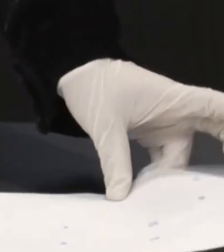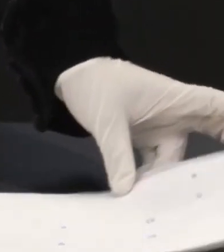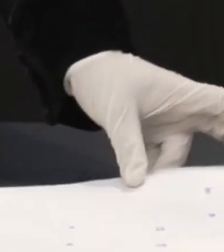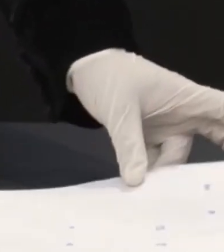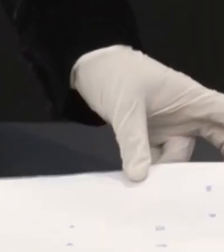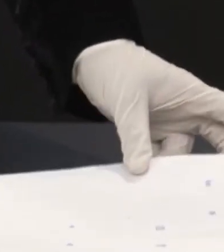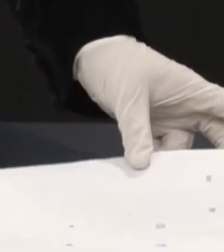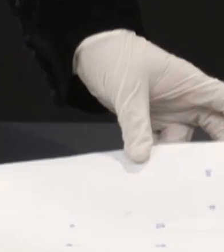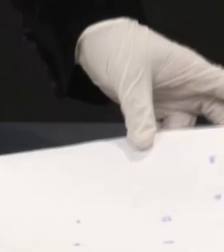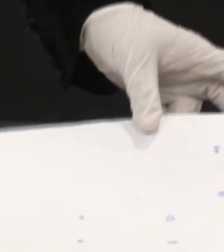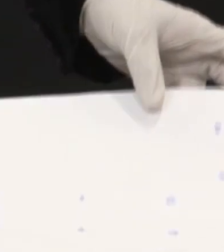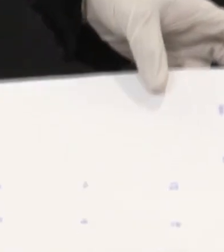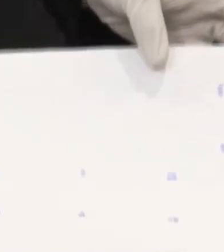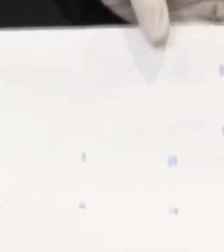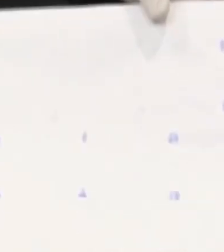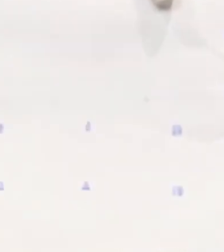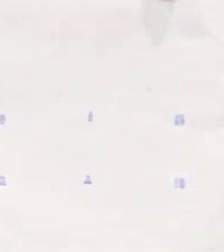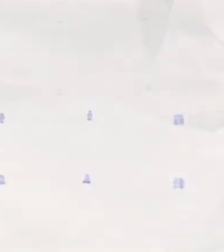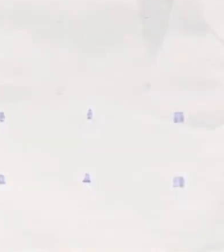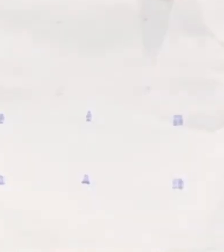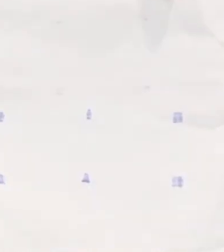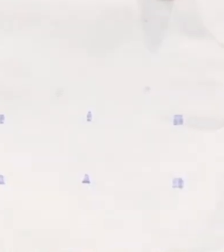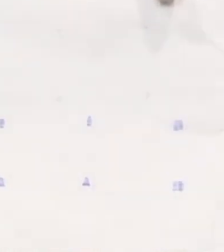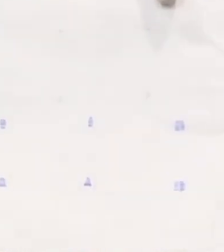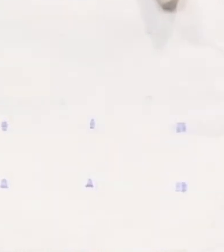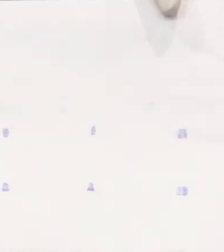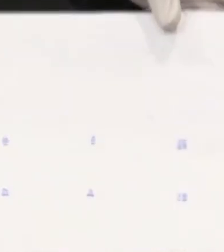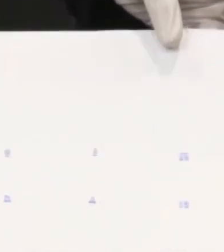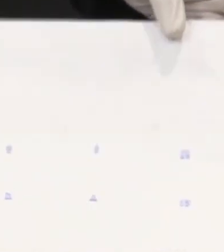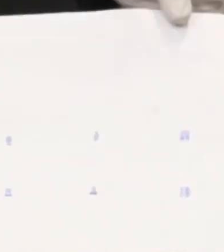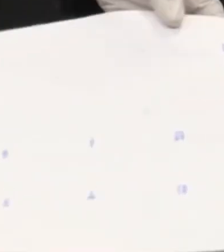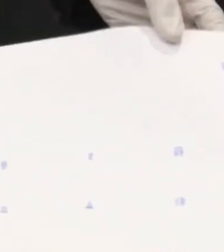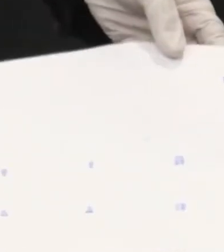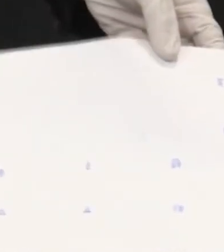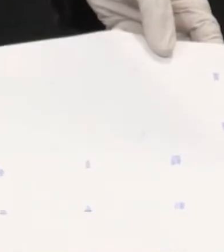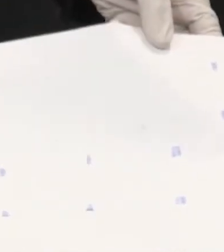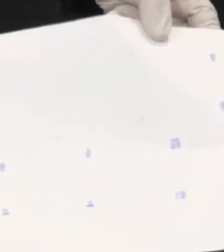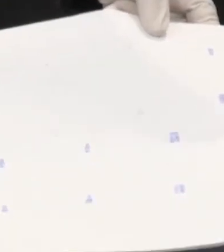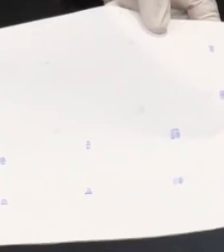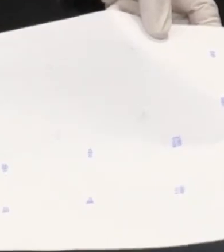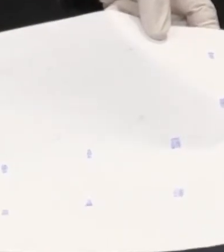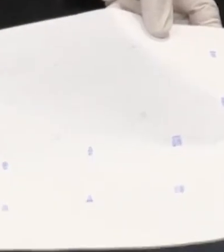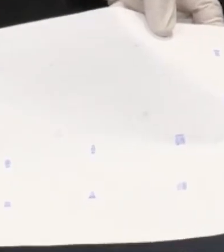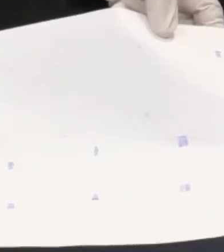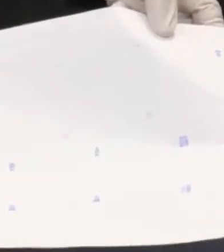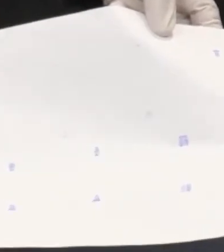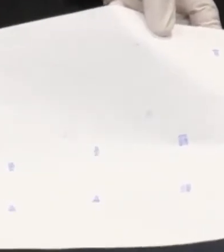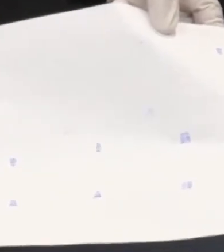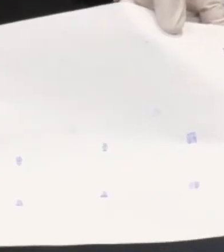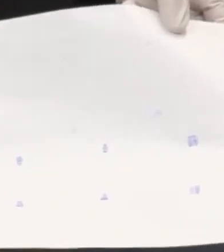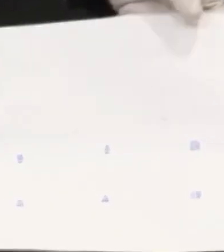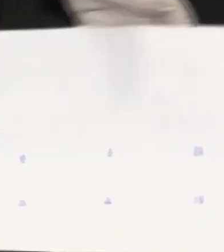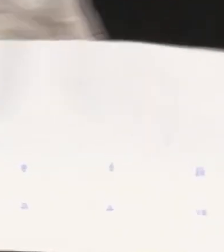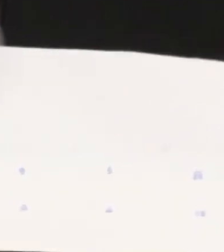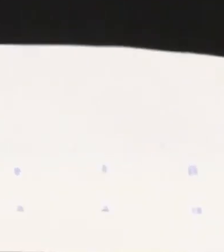يوجد في منزلك الفلين ورق اي4 بهذا الشكل عادي جدا قم بوصله مع بعضه البعض يعني انا